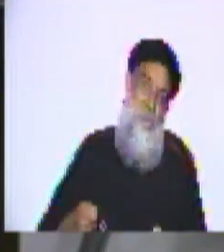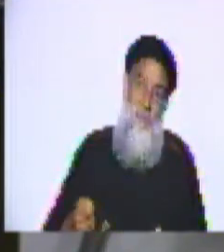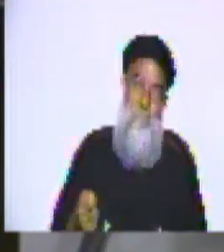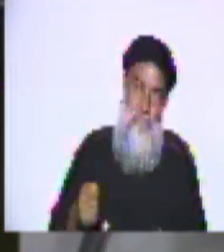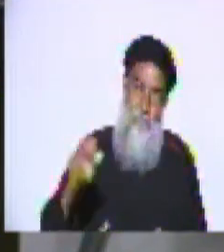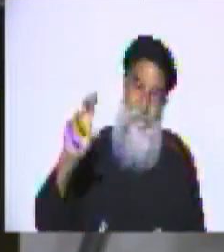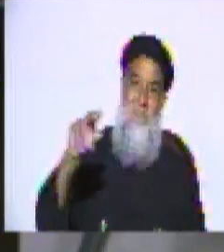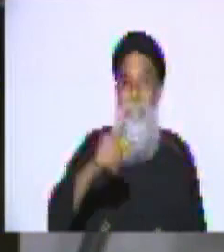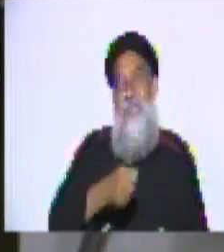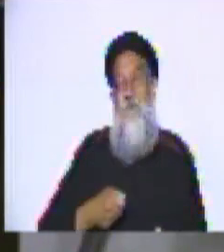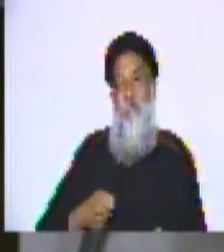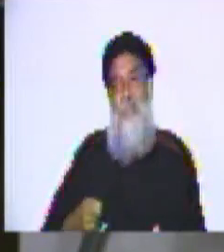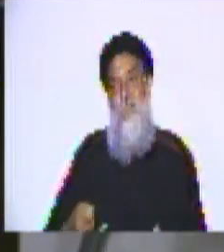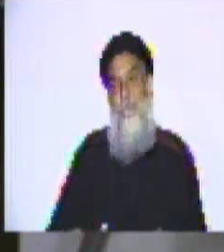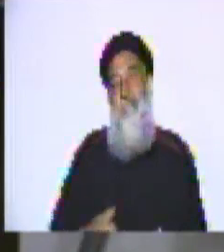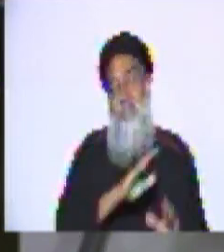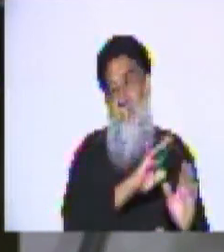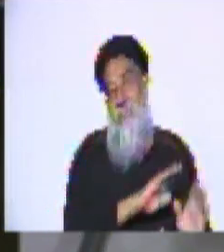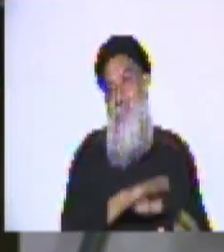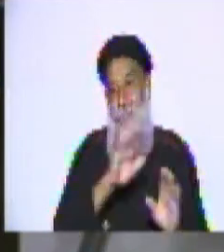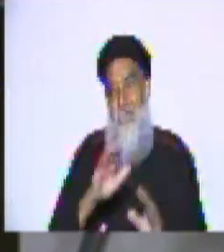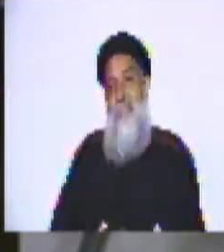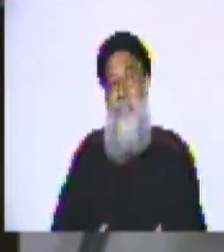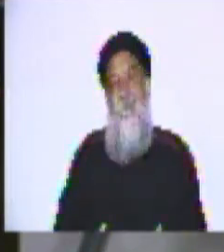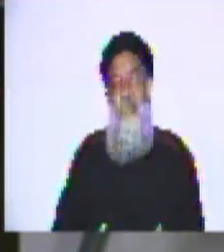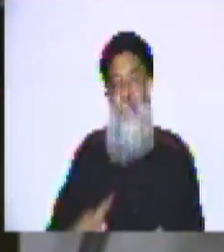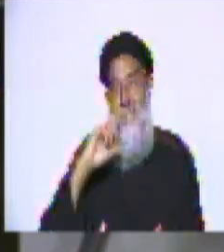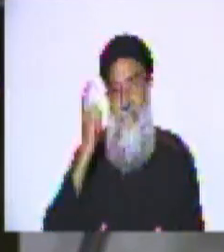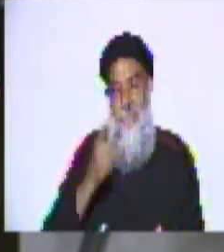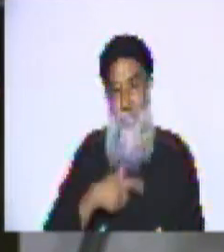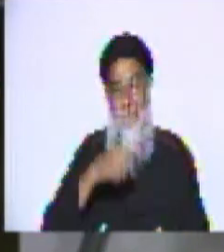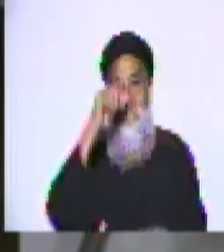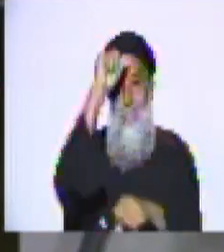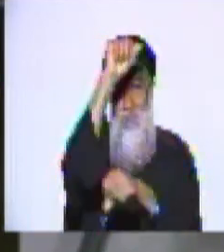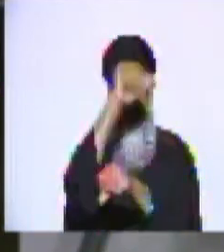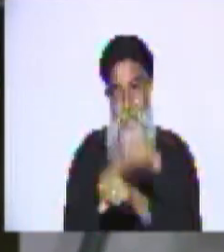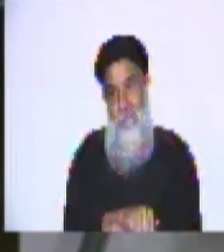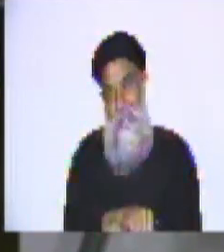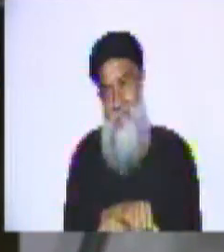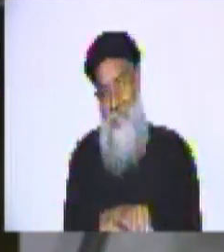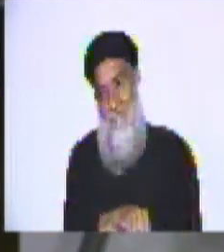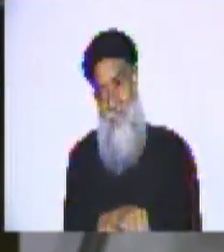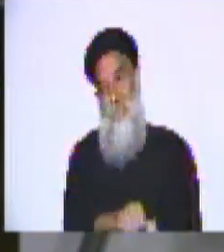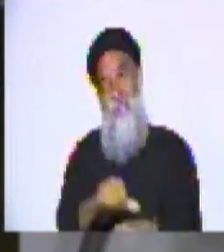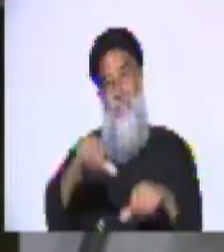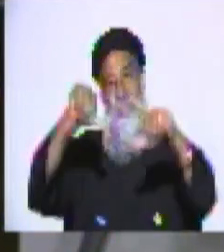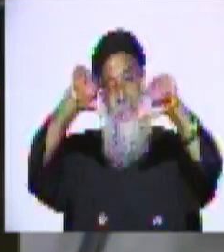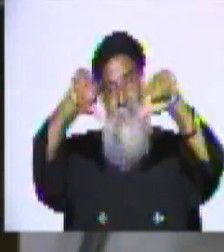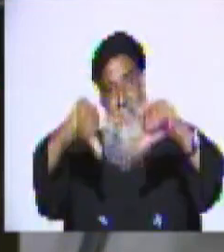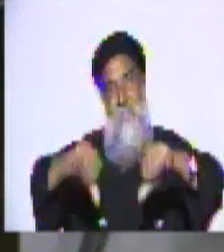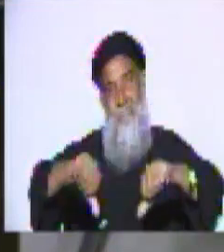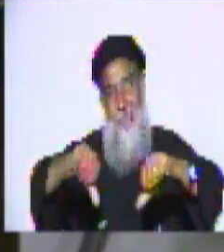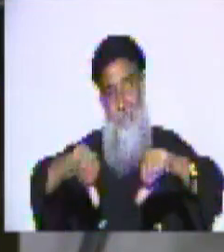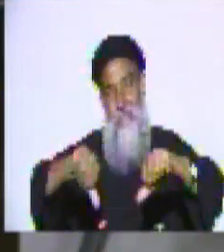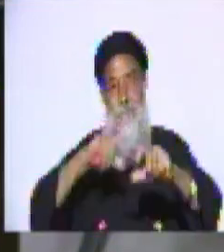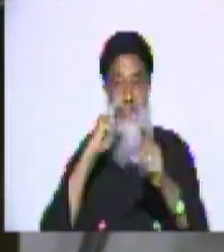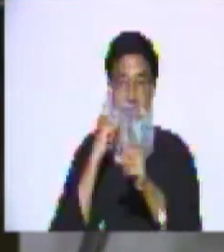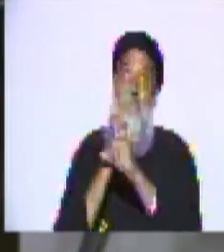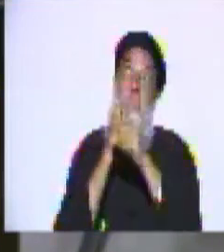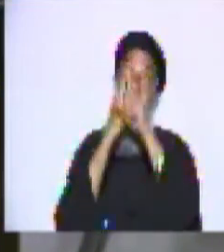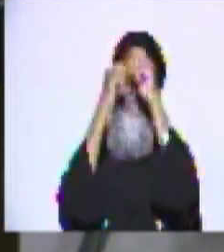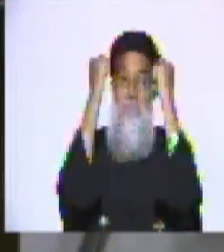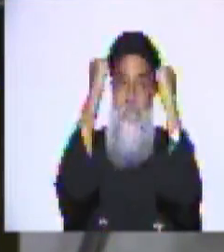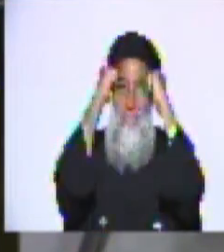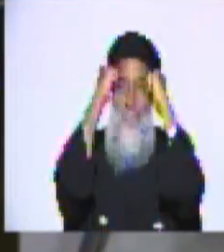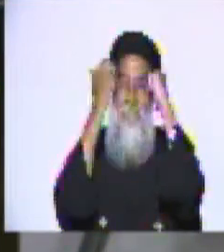دمه. لو ما سلمش نفسه للشرطة يبقى ده ما تقبلش توبته.